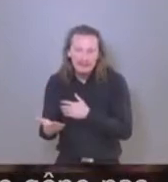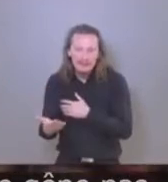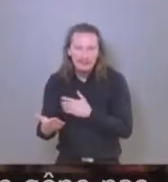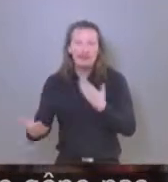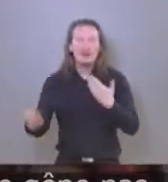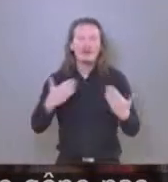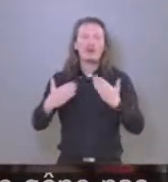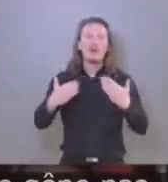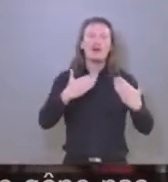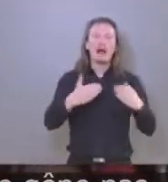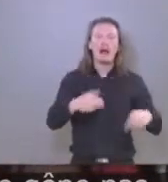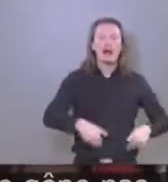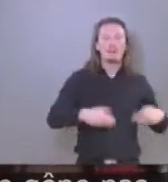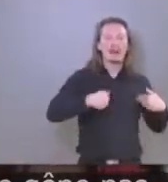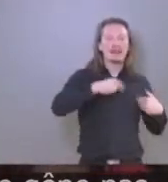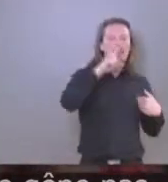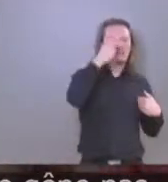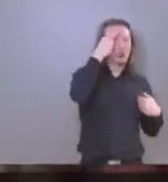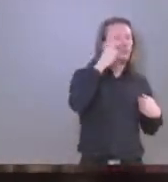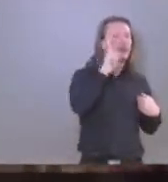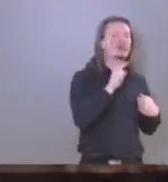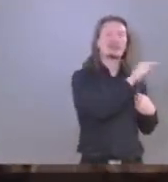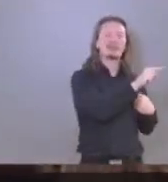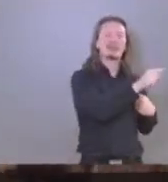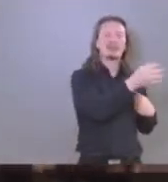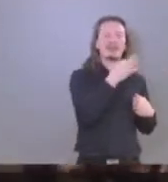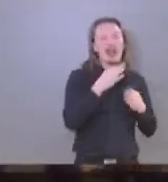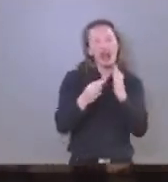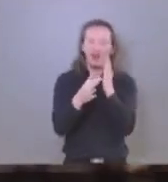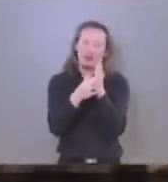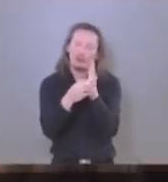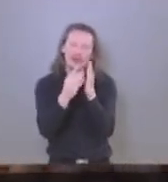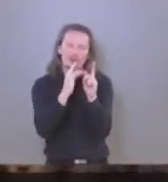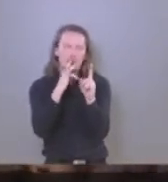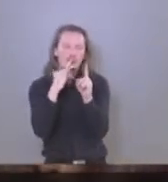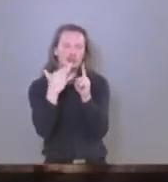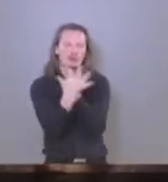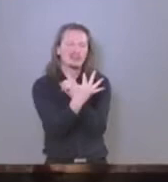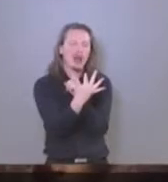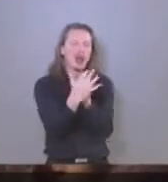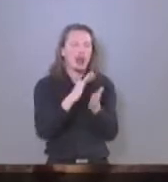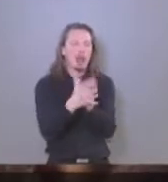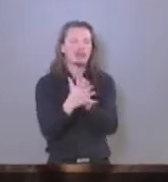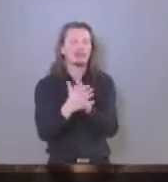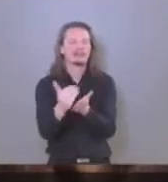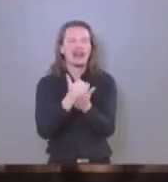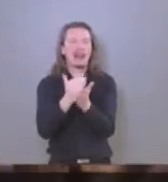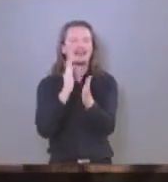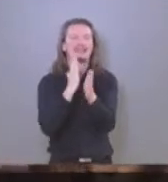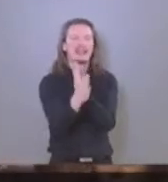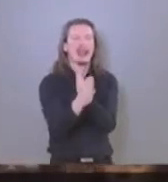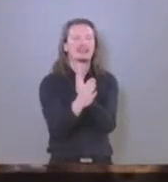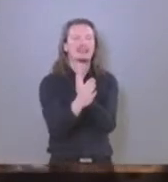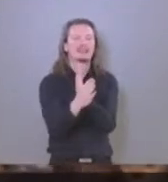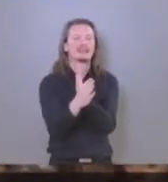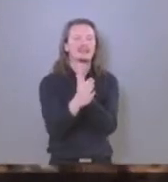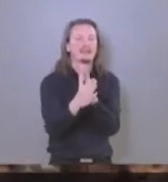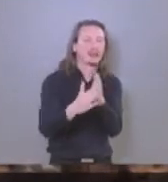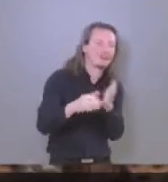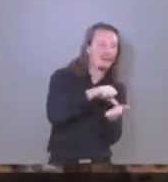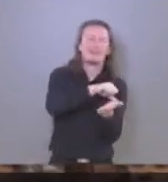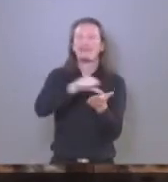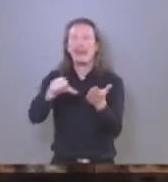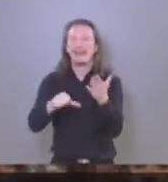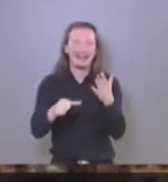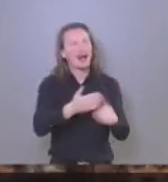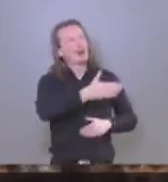faire comme dit la Madame Le Pen, qui est de vous donner vos cotisations sociales en salaire direct. Du coup, vous voulez repayer en impôts. Là, ce n'est